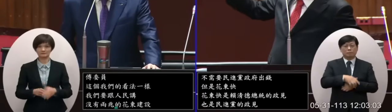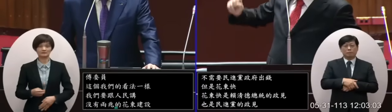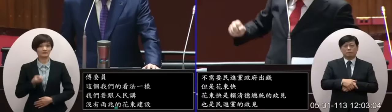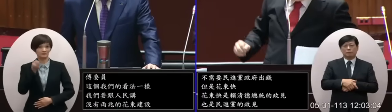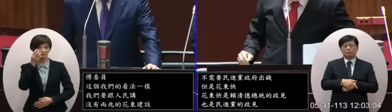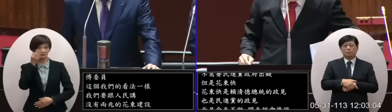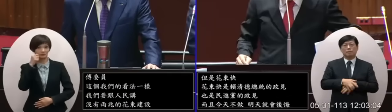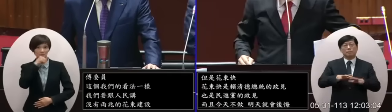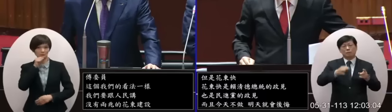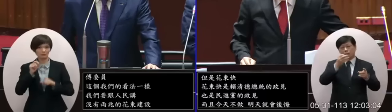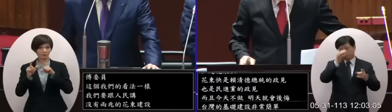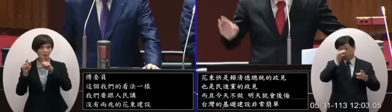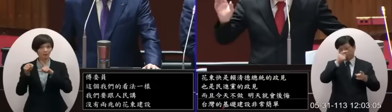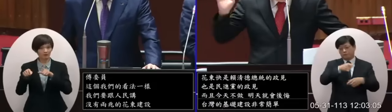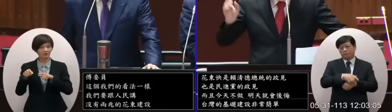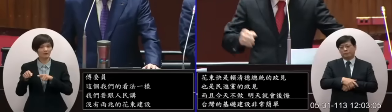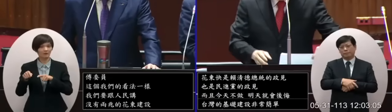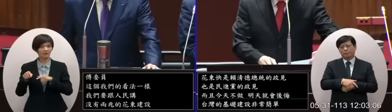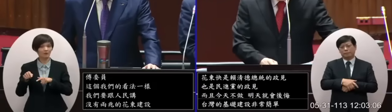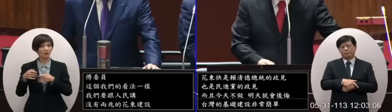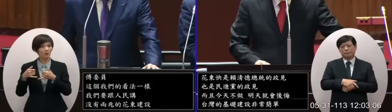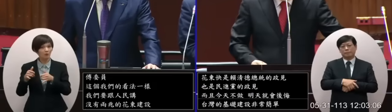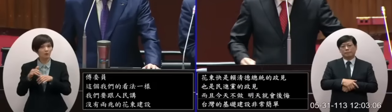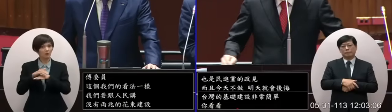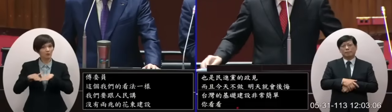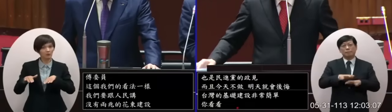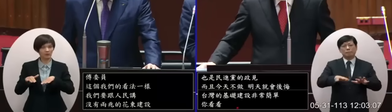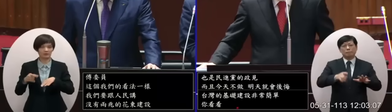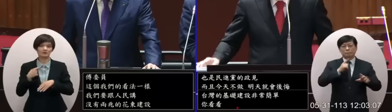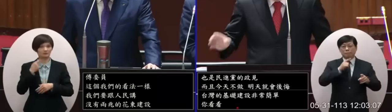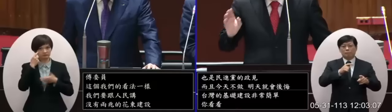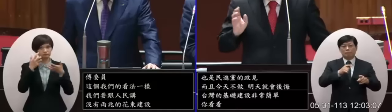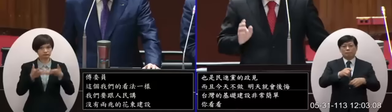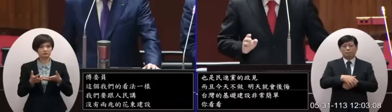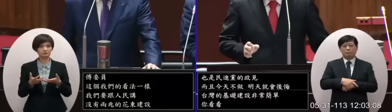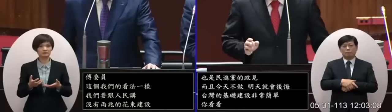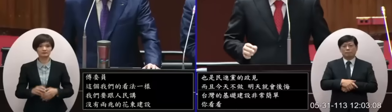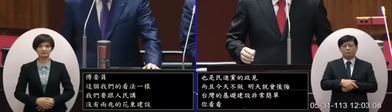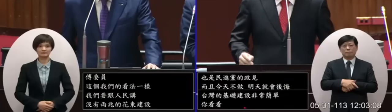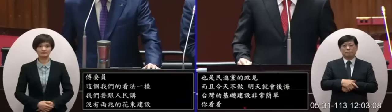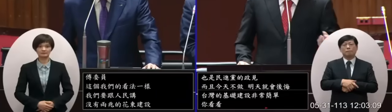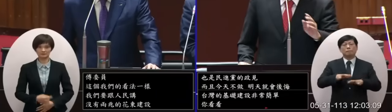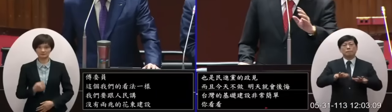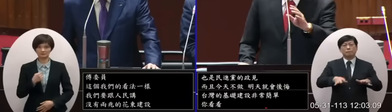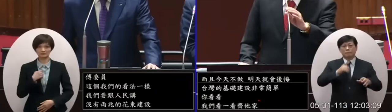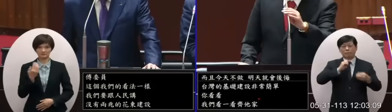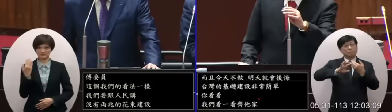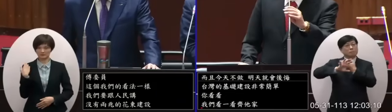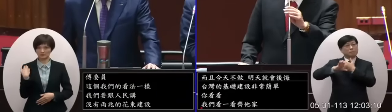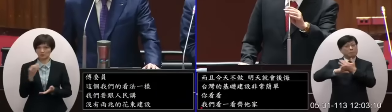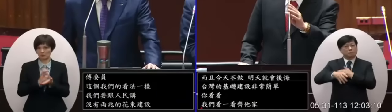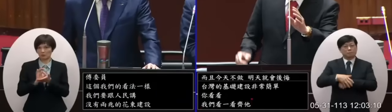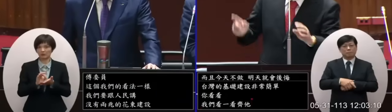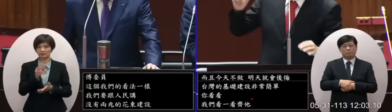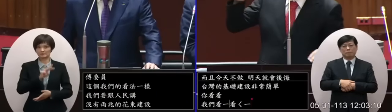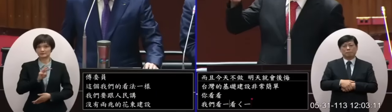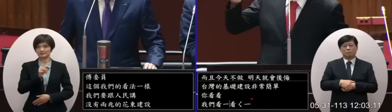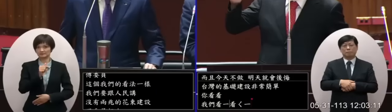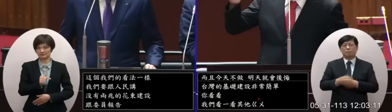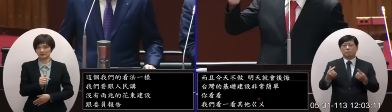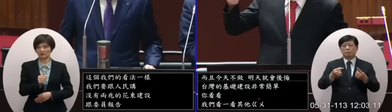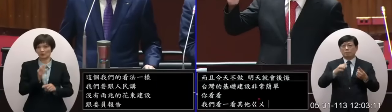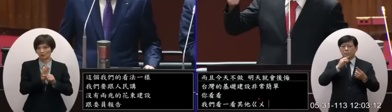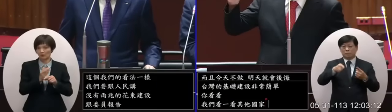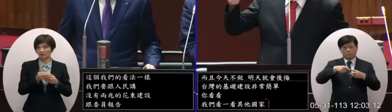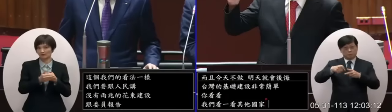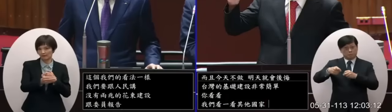东， 我们看一看 国人的交通安全是非常重视的。我们已经使用了3000亿的中长期建设，包